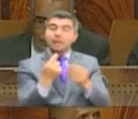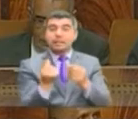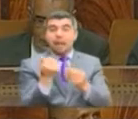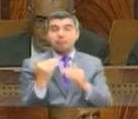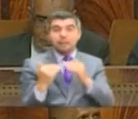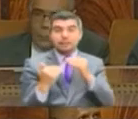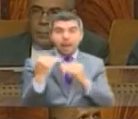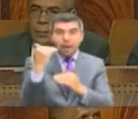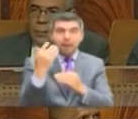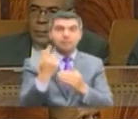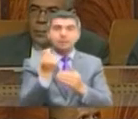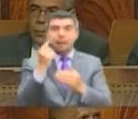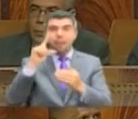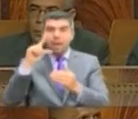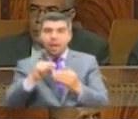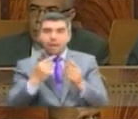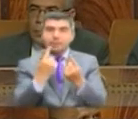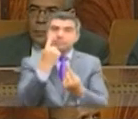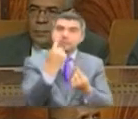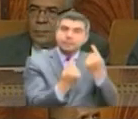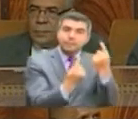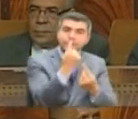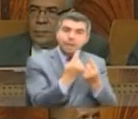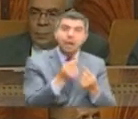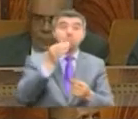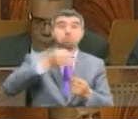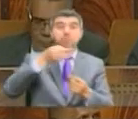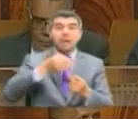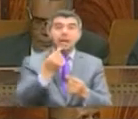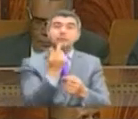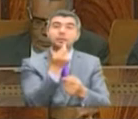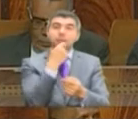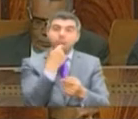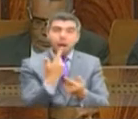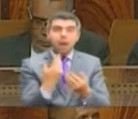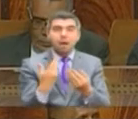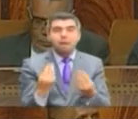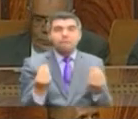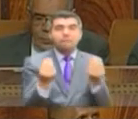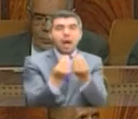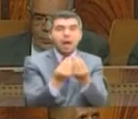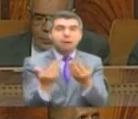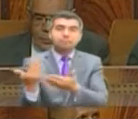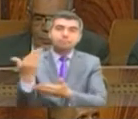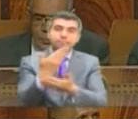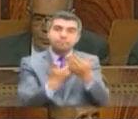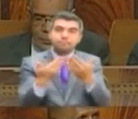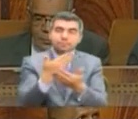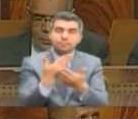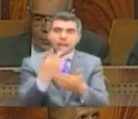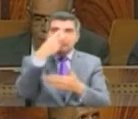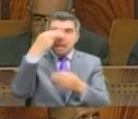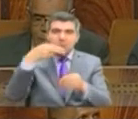ماشي كيتزاد عليهم زعما، ولكن راه الفعاليه ديال الدواء والاتفاق مع الدوله المستقبله خصهم يعرفوه. هذا من